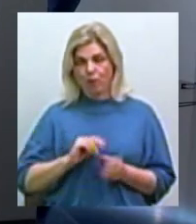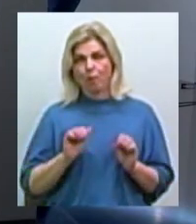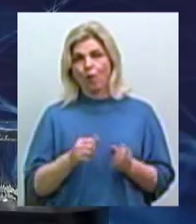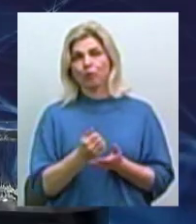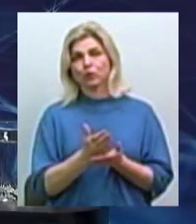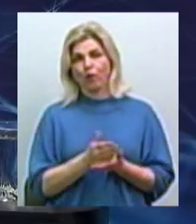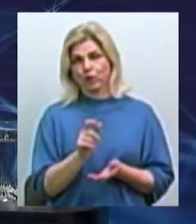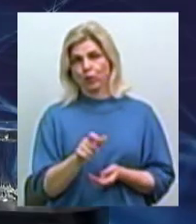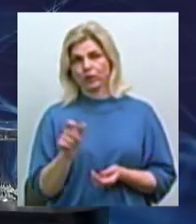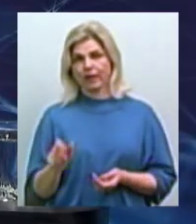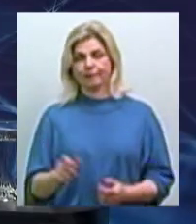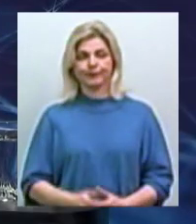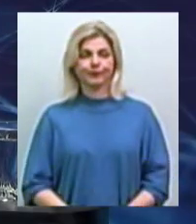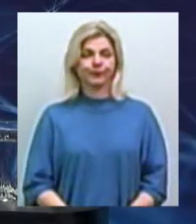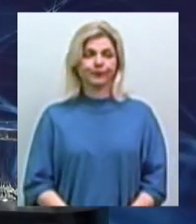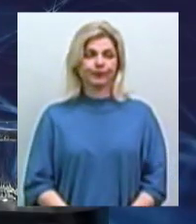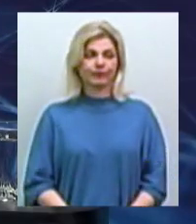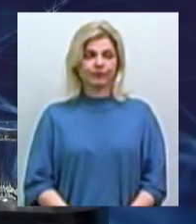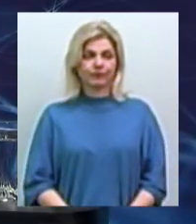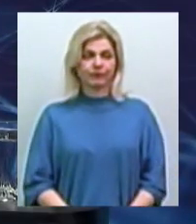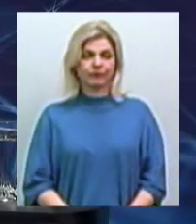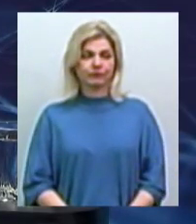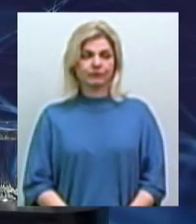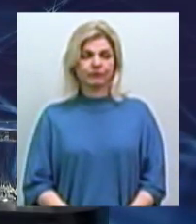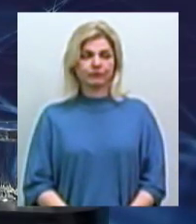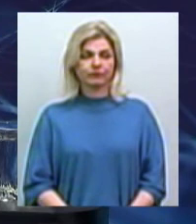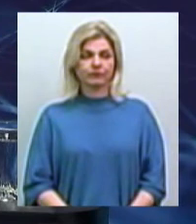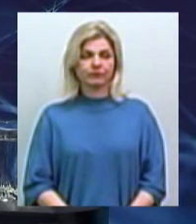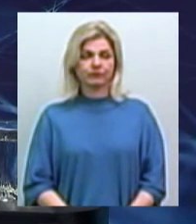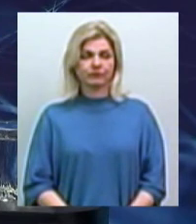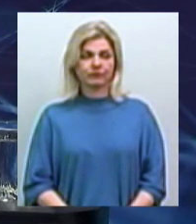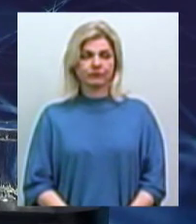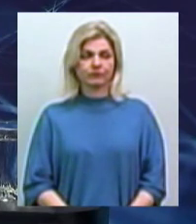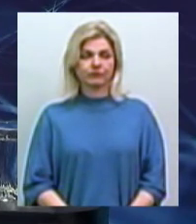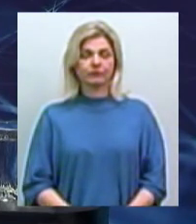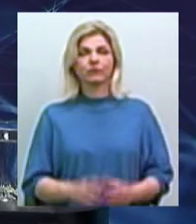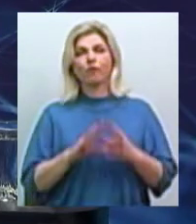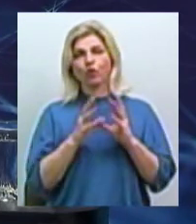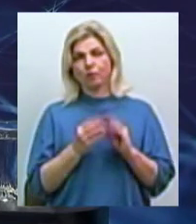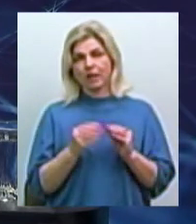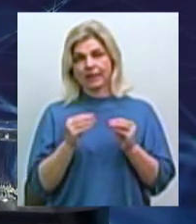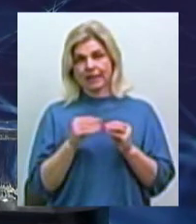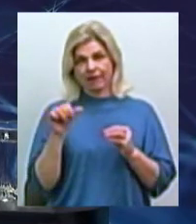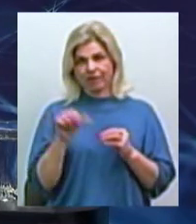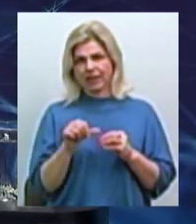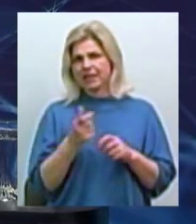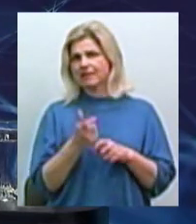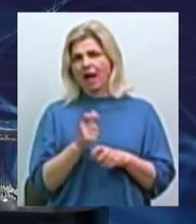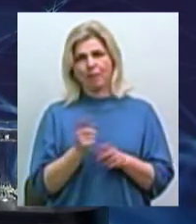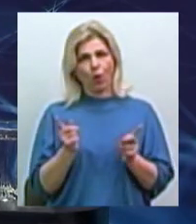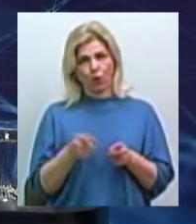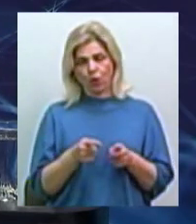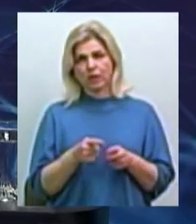людей? Ну, якщо виходячи із загального, ми беремо саме короткий, 10 хвилин. Ми маємо 7